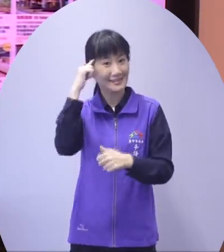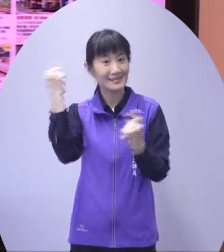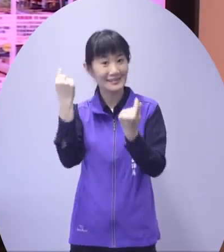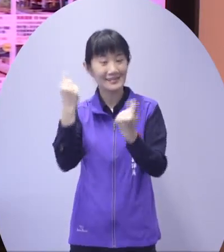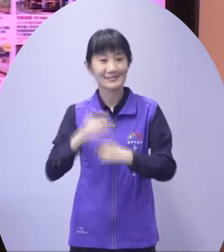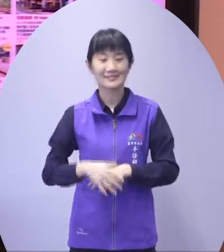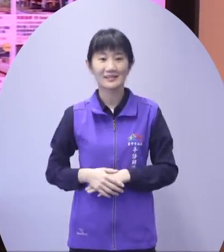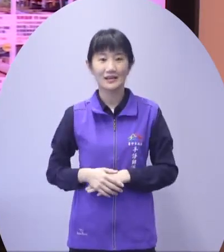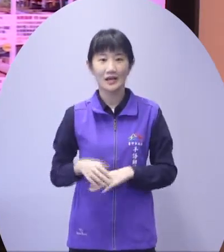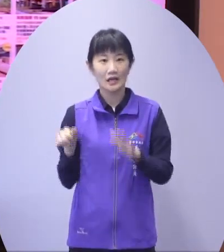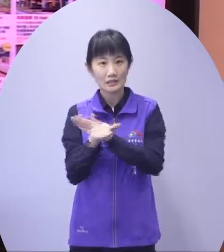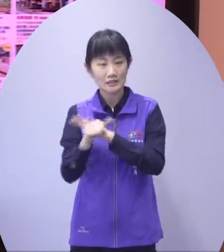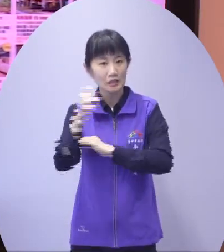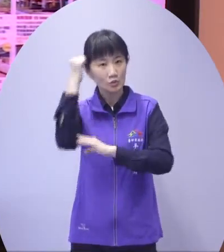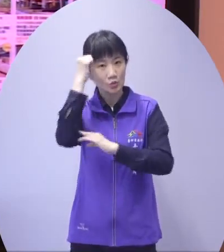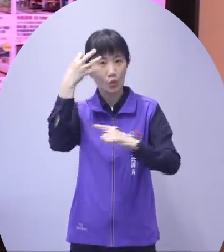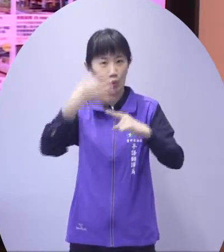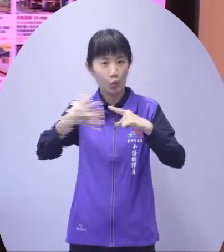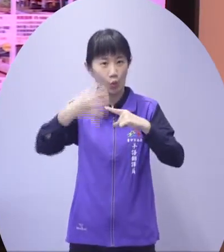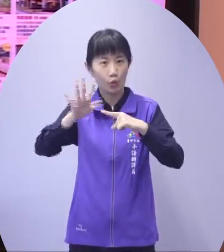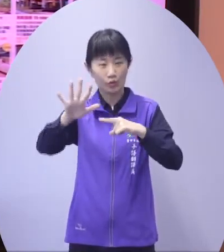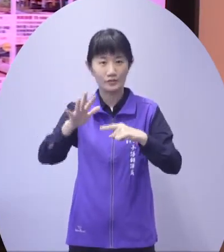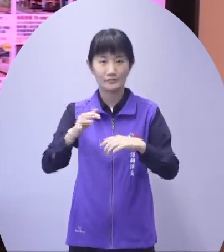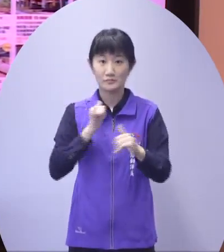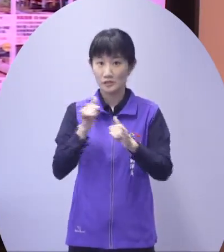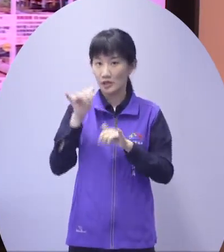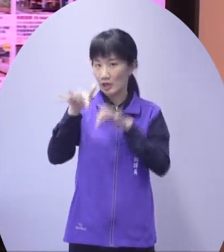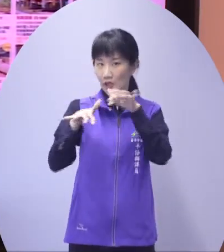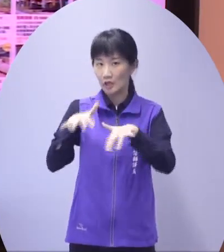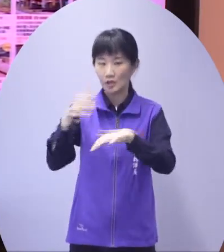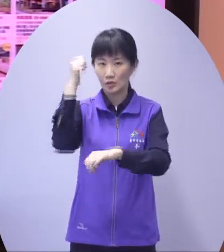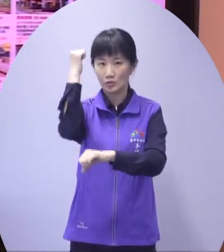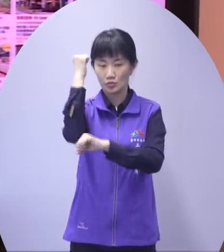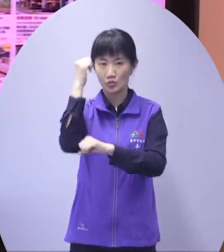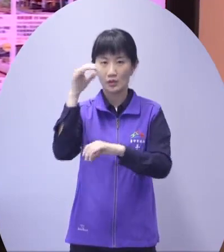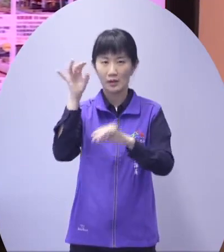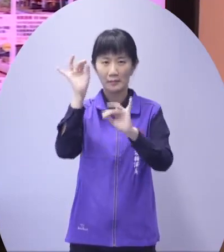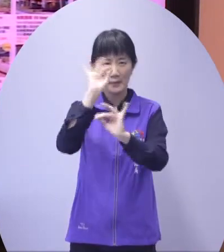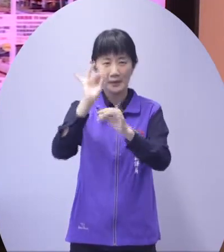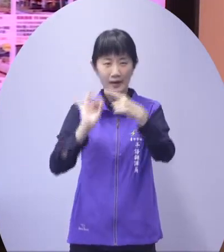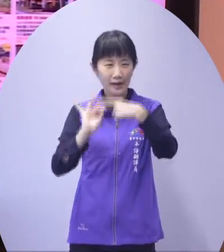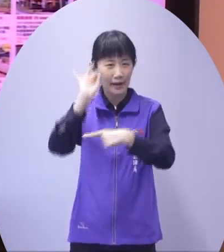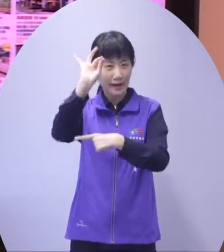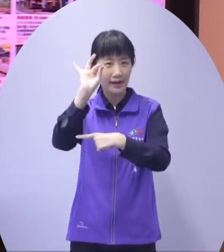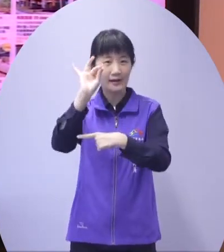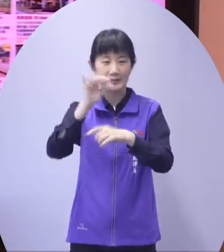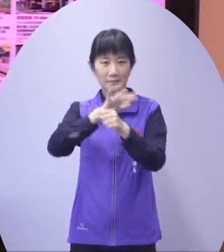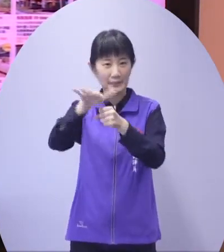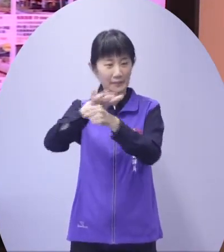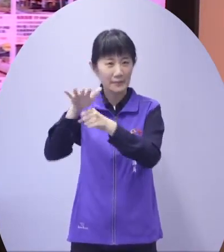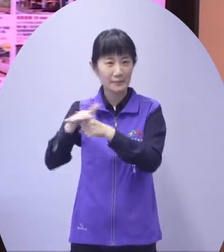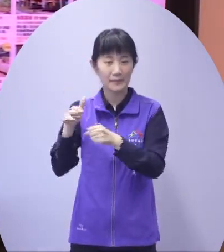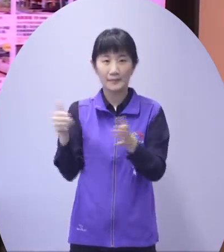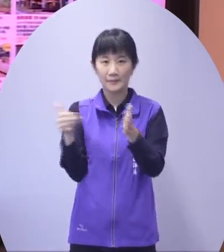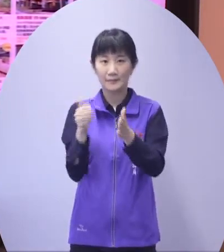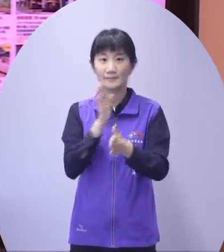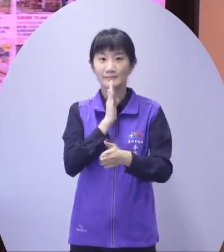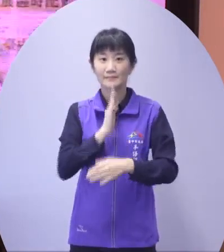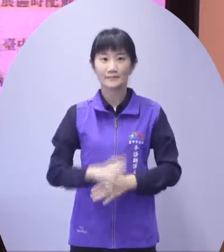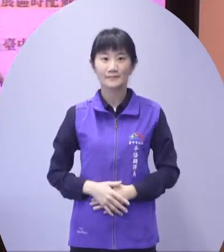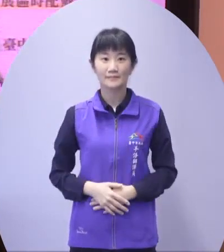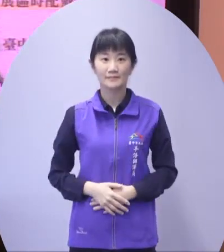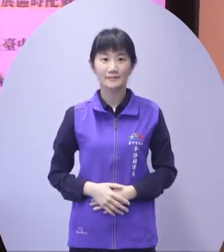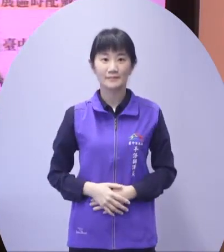出过，住房率都是达到将近100%哦，所以他们非常的期待，也主动推出了这样的一个活